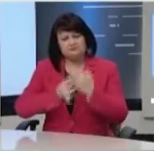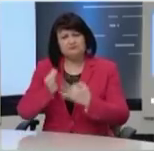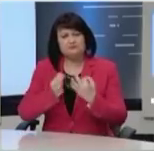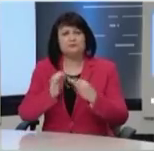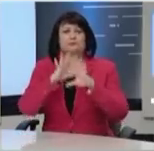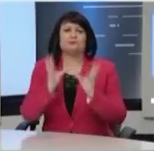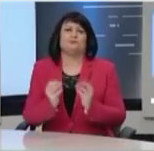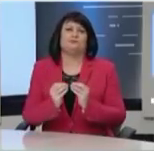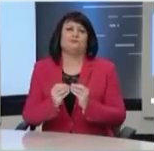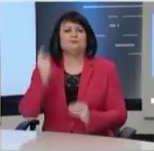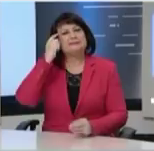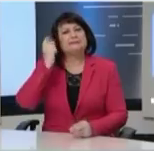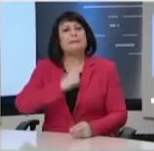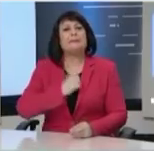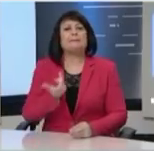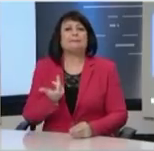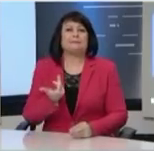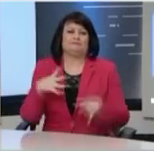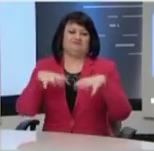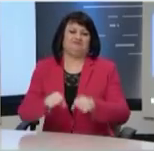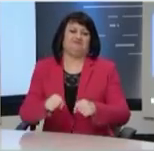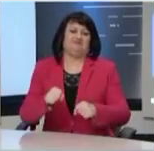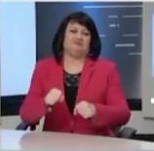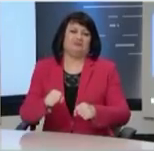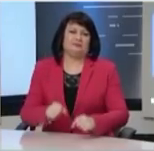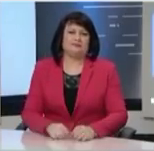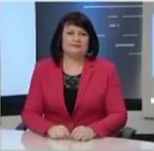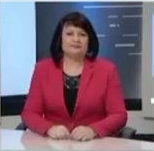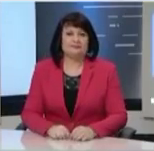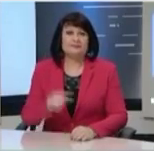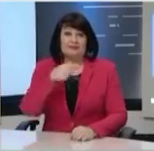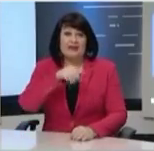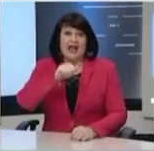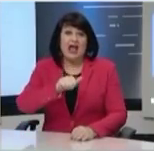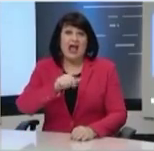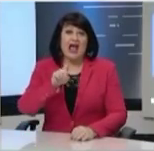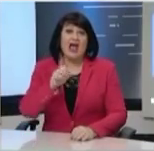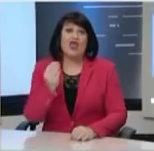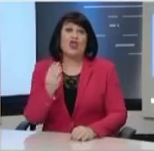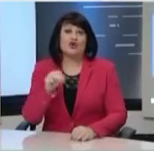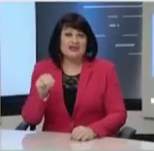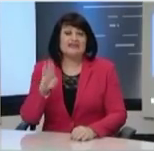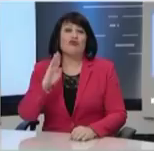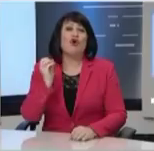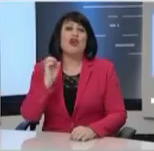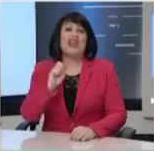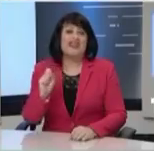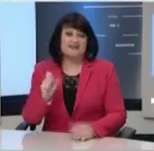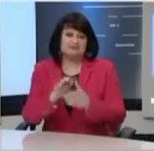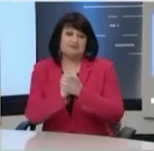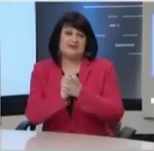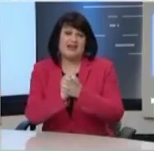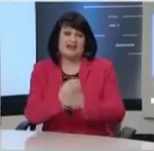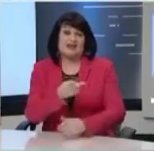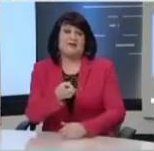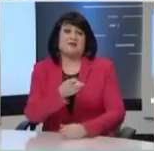την πλήρη ιδεολογική ηγεμονία. Για σας μιλάω, κύριε Γεωργιάδη, κύριε Βορύδη. Συγχαρητήρια. Τα συγχαρητήριά μου,